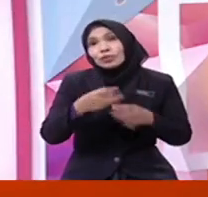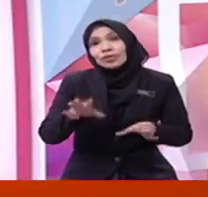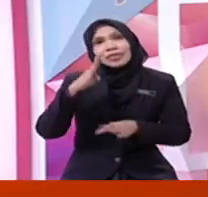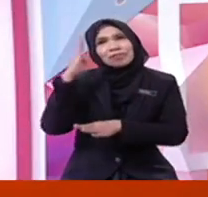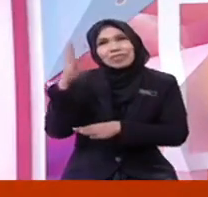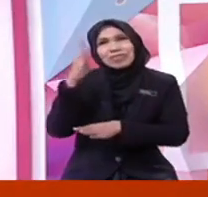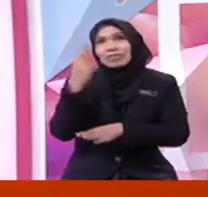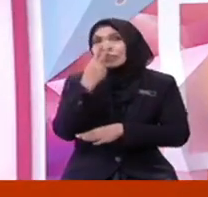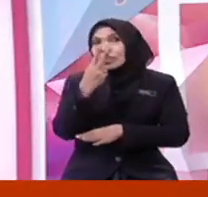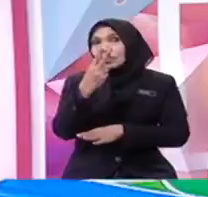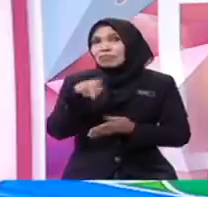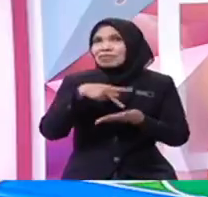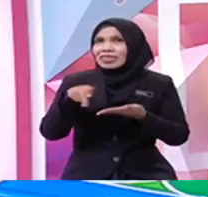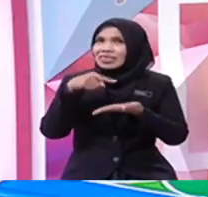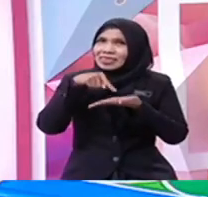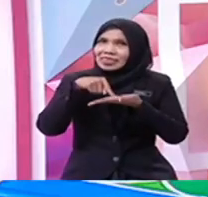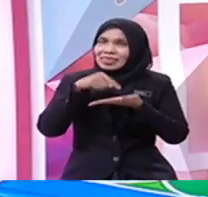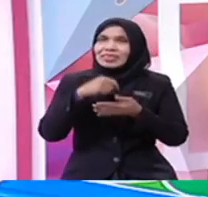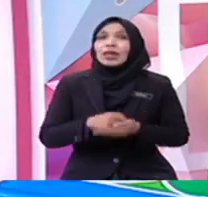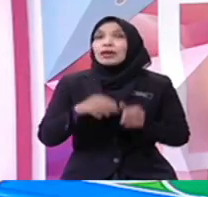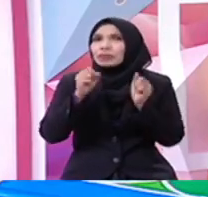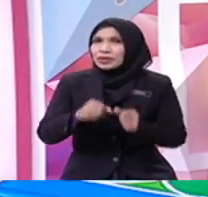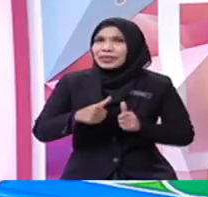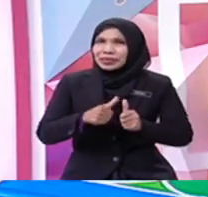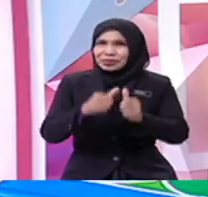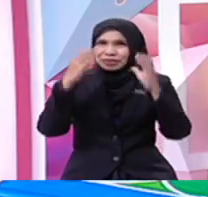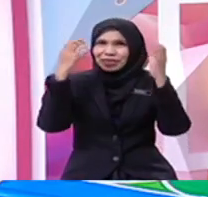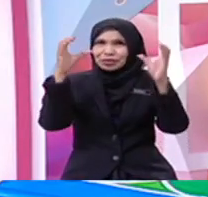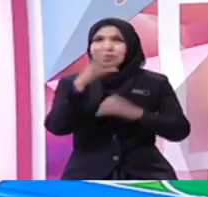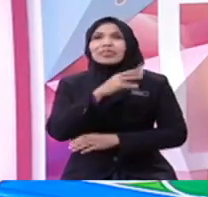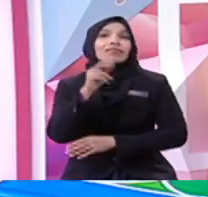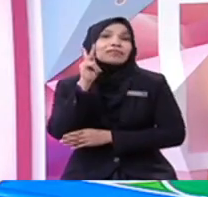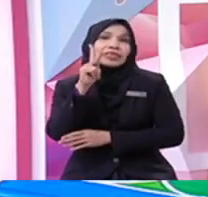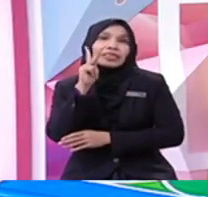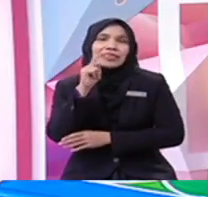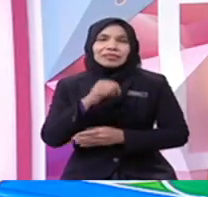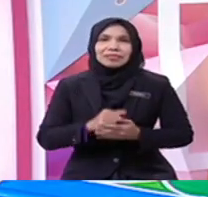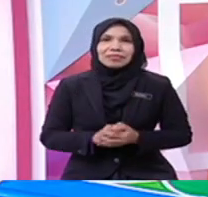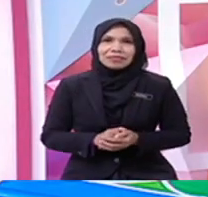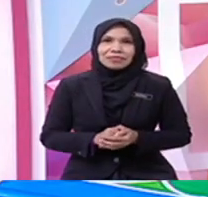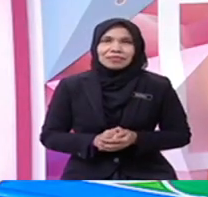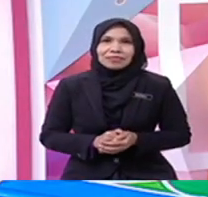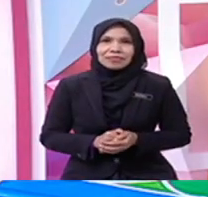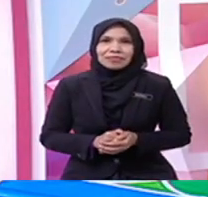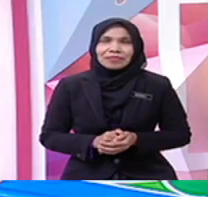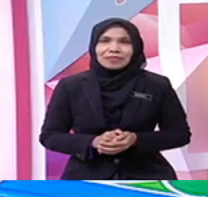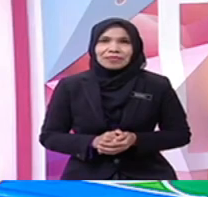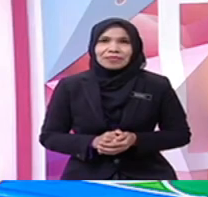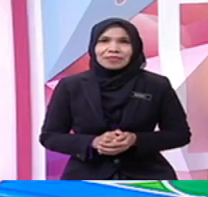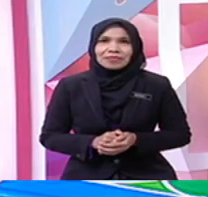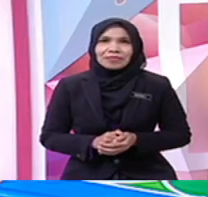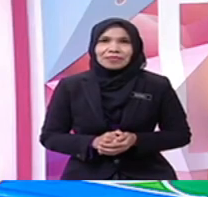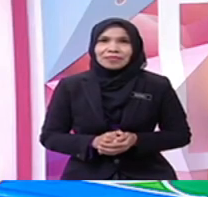segui kosegu bersama dengan Kak Mira untuk melakukan aktiviti tarian pinguin